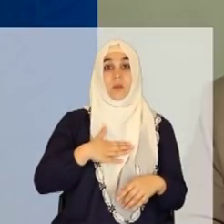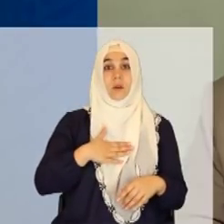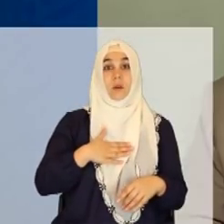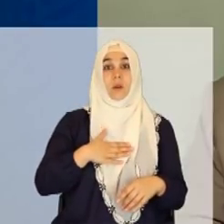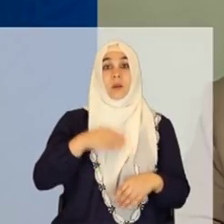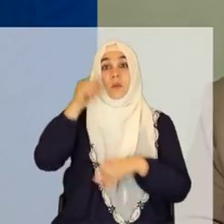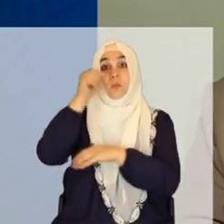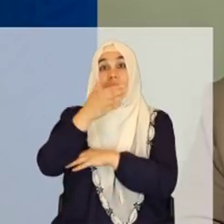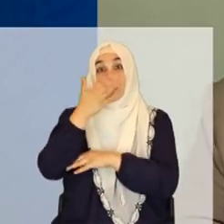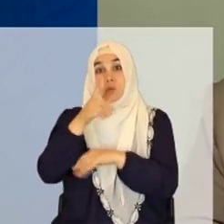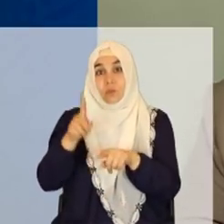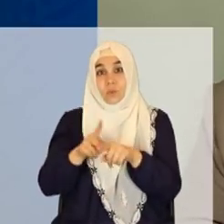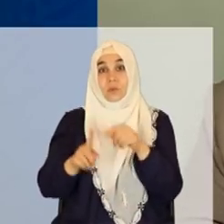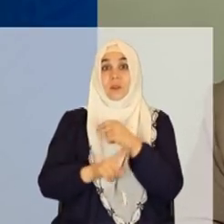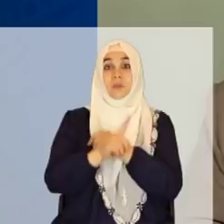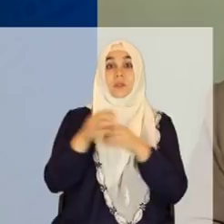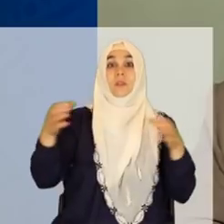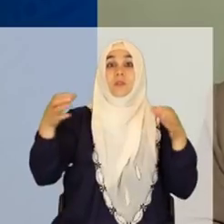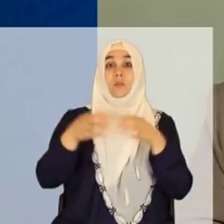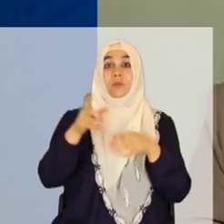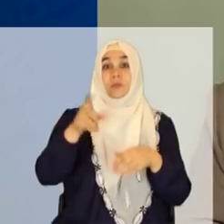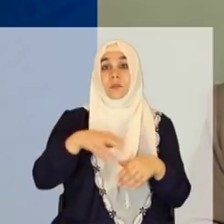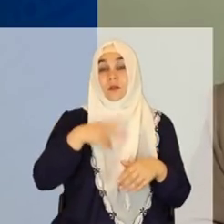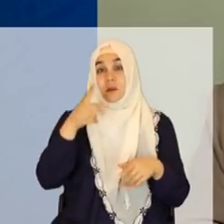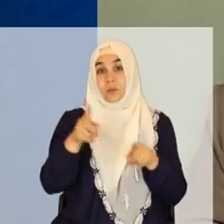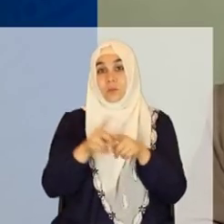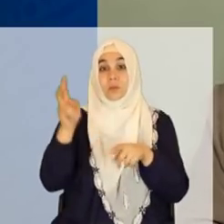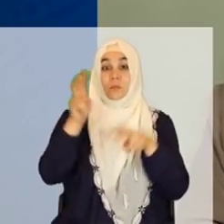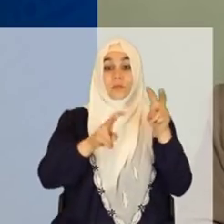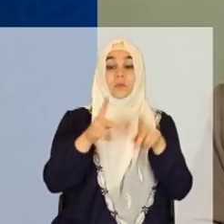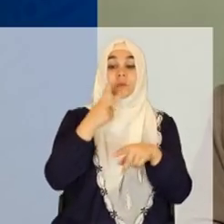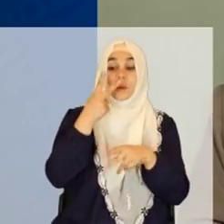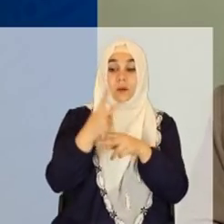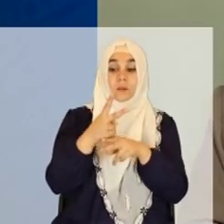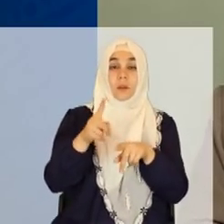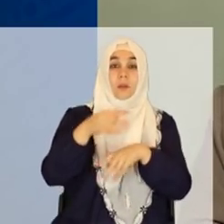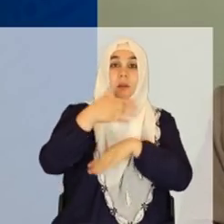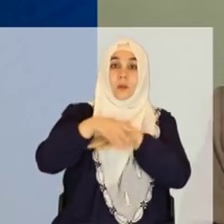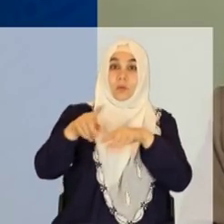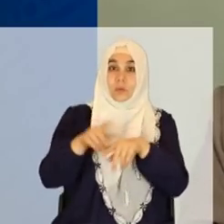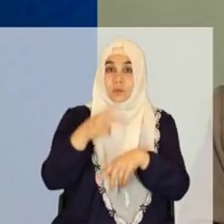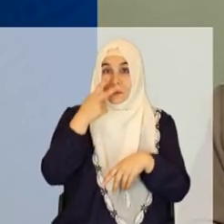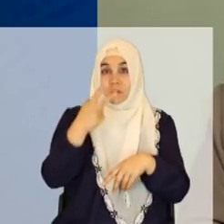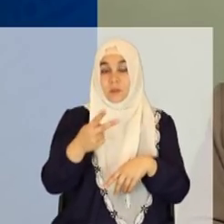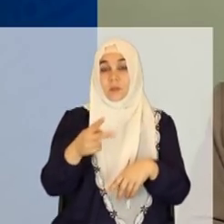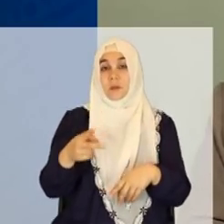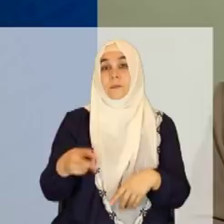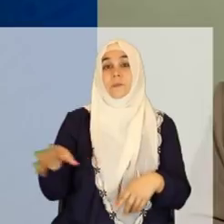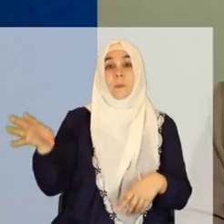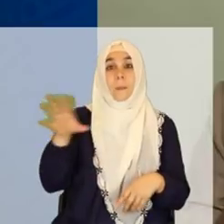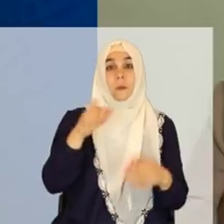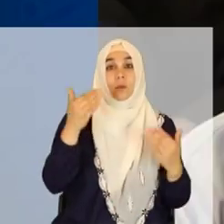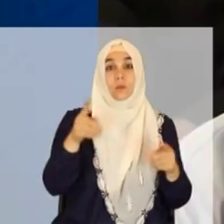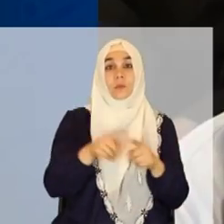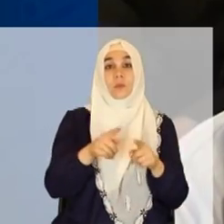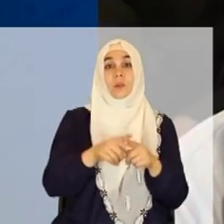Namozni o'qishni boshlaganda ham shu. Jamoatda nechta ko'rsa, palonchi ham jamoatga kelibdi deydi. Ko'chaga chiqqanda yana ko'radi. Demak, bu